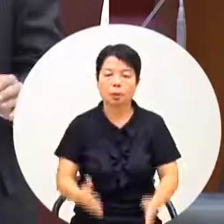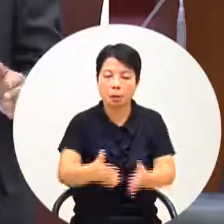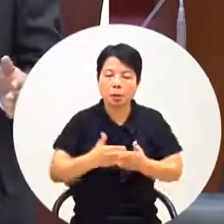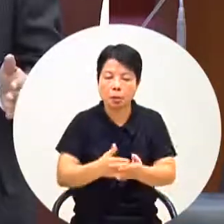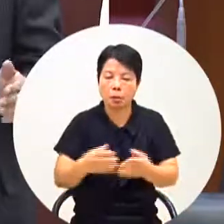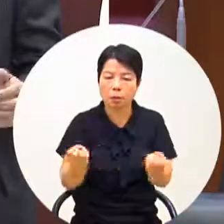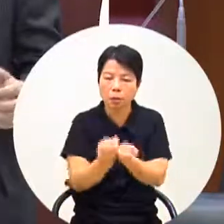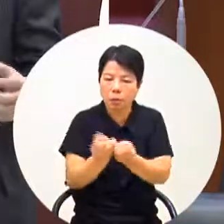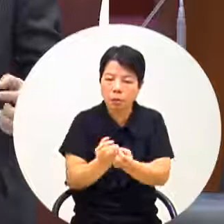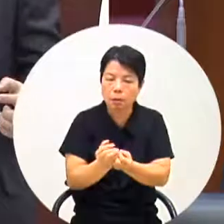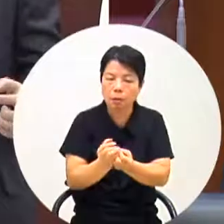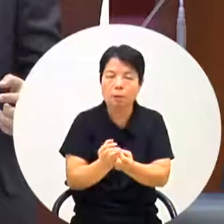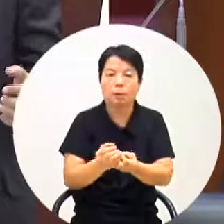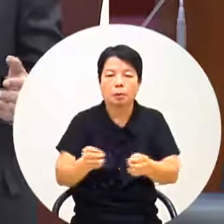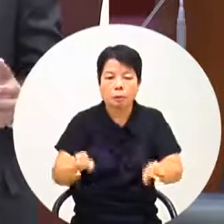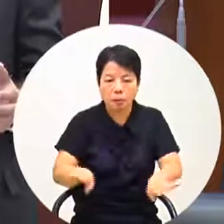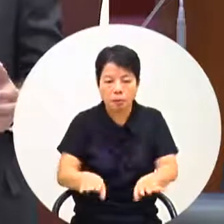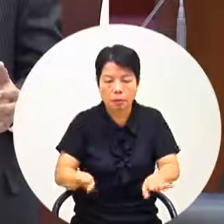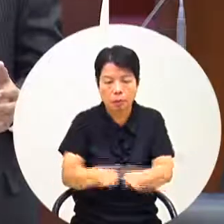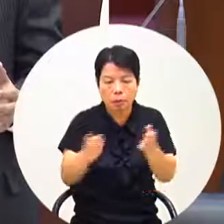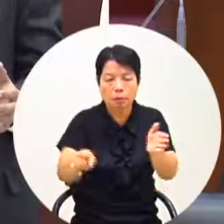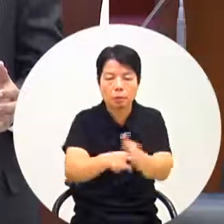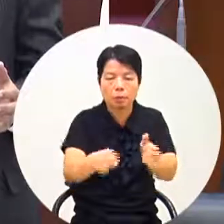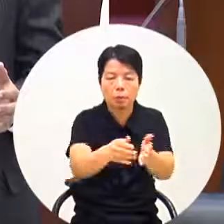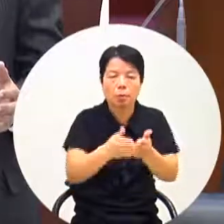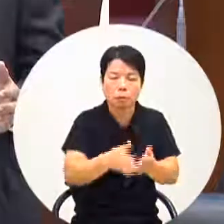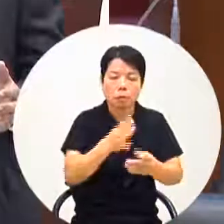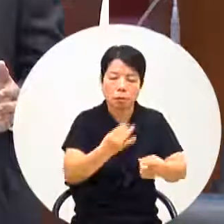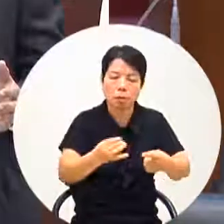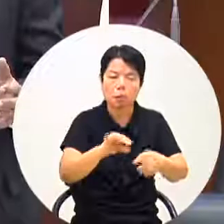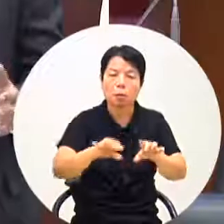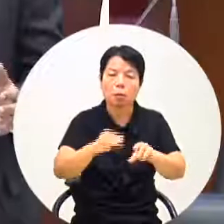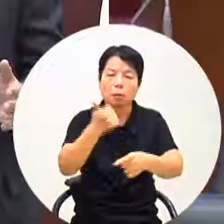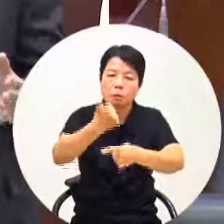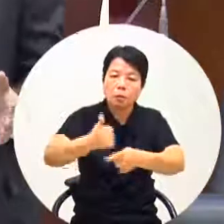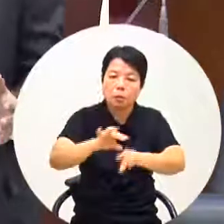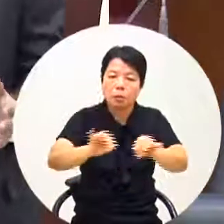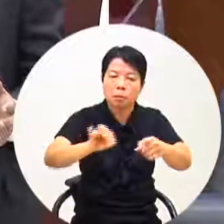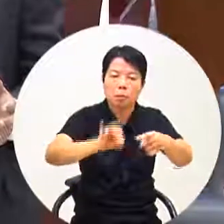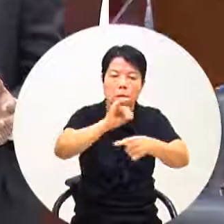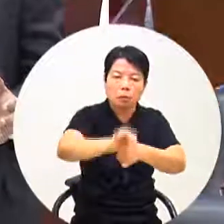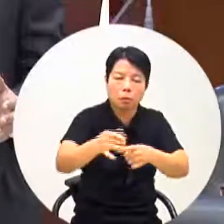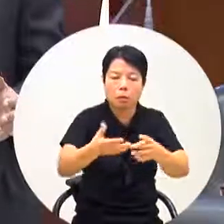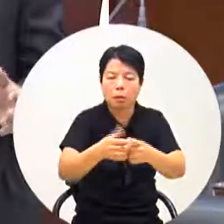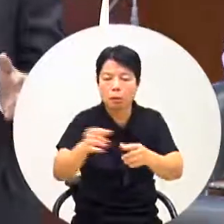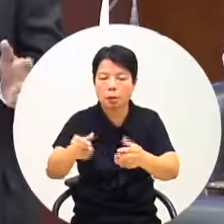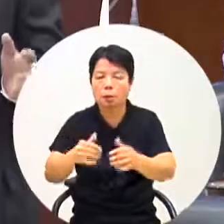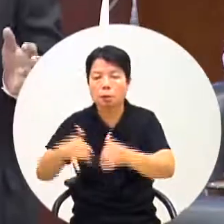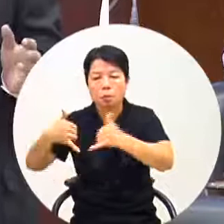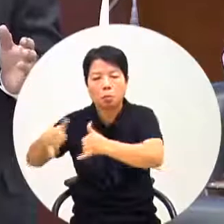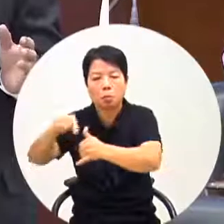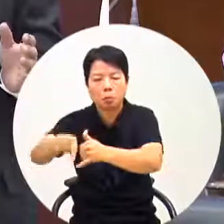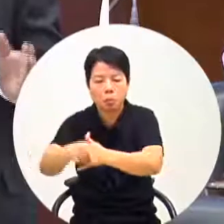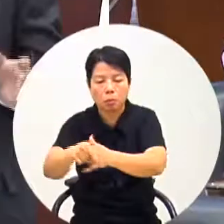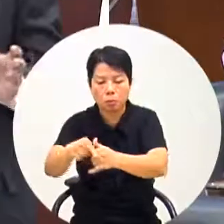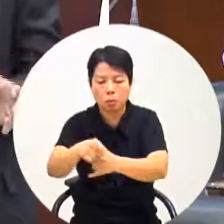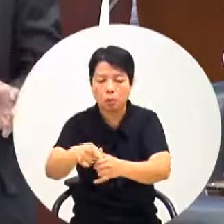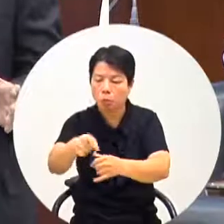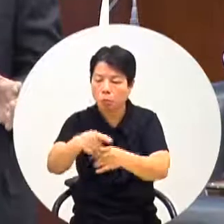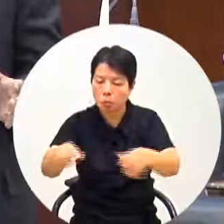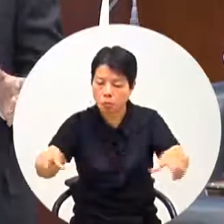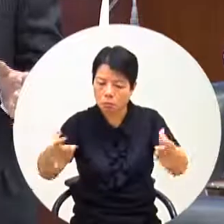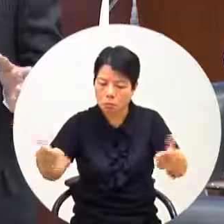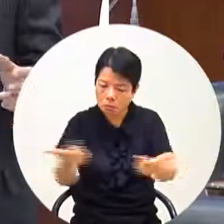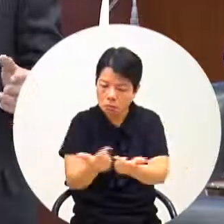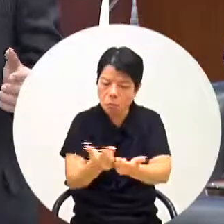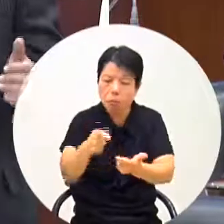时候是用建蔽率跟面前道路来决定一块基地的使用，但是从实施容积